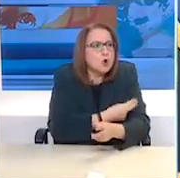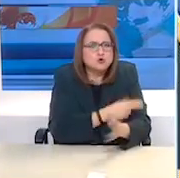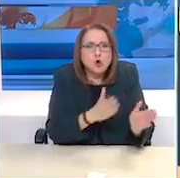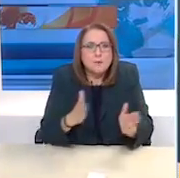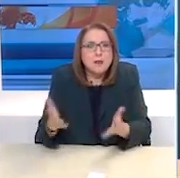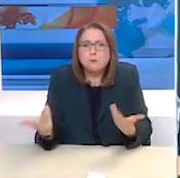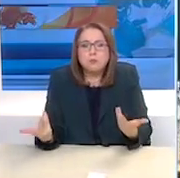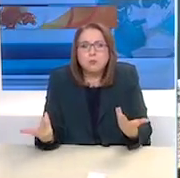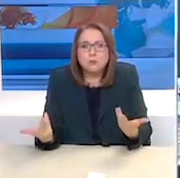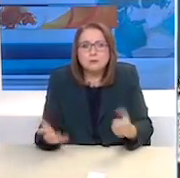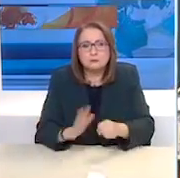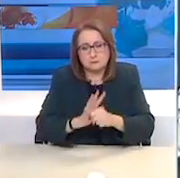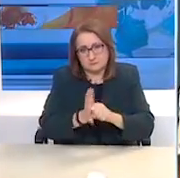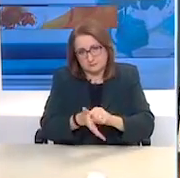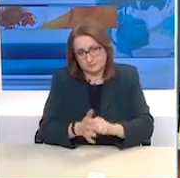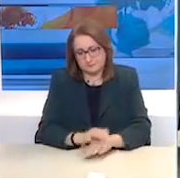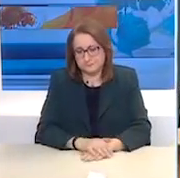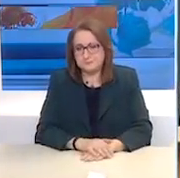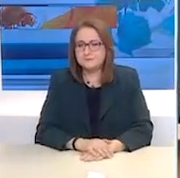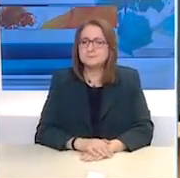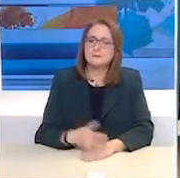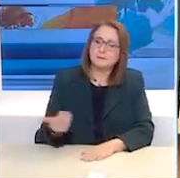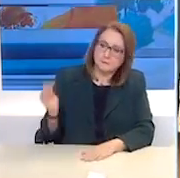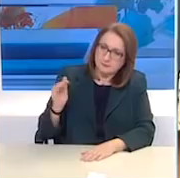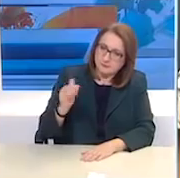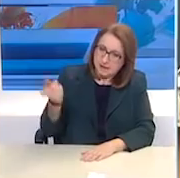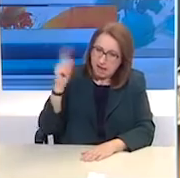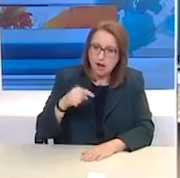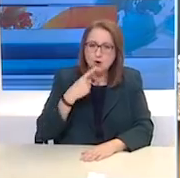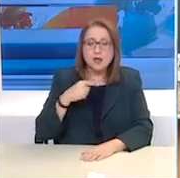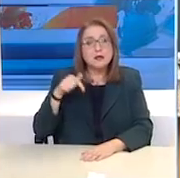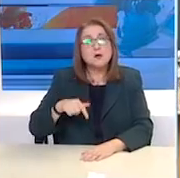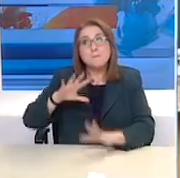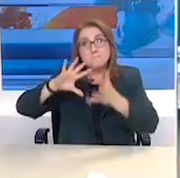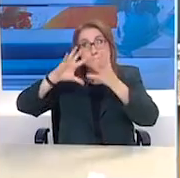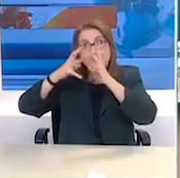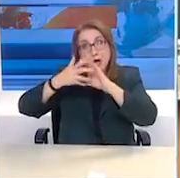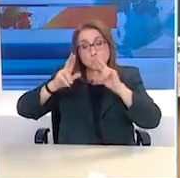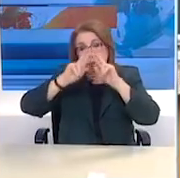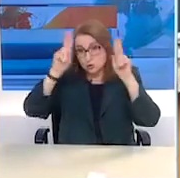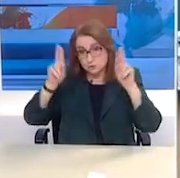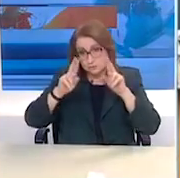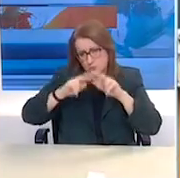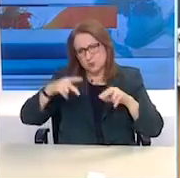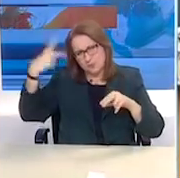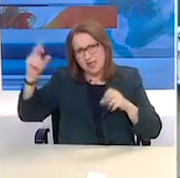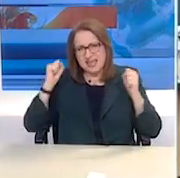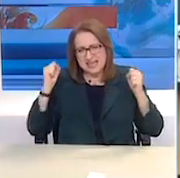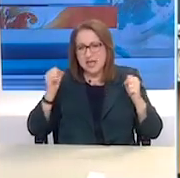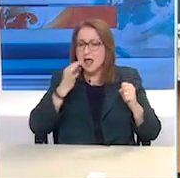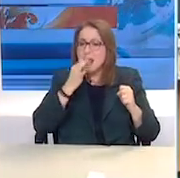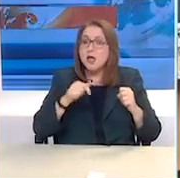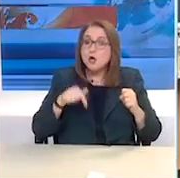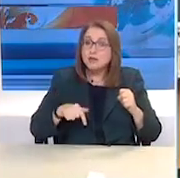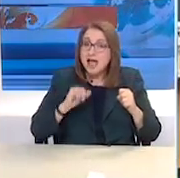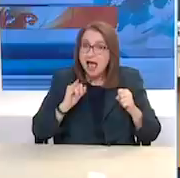δικαιολογητικά. Ο Παγκόσμιος Οργανισμός Υγείας προειδοποίησε πως η πανδημία δεν έχει κορυφωθεί διεθνώς, αλλά χώρες όπως η Αυστρία ή ακόμα και η